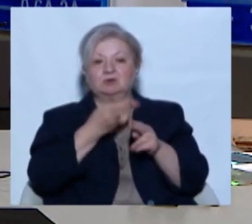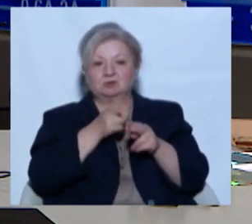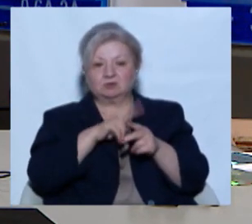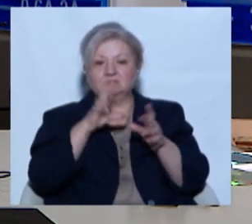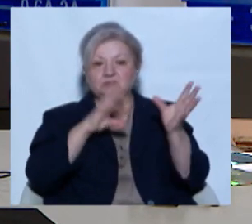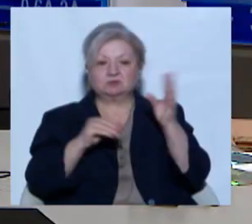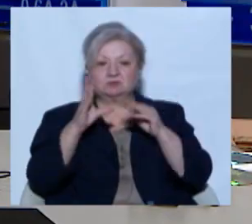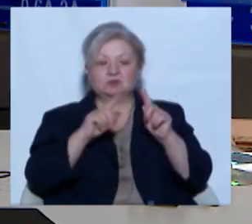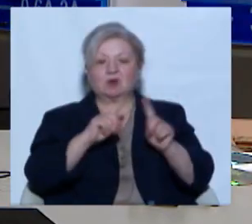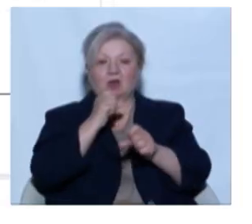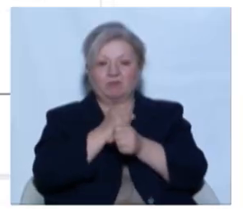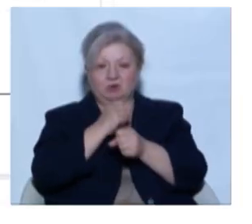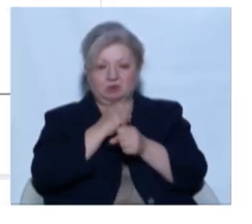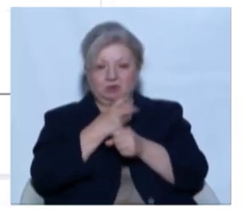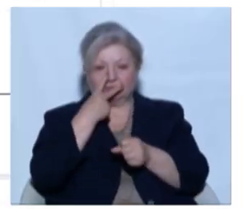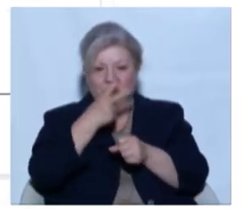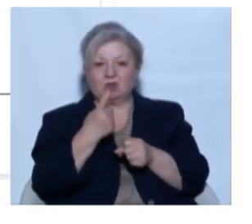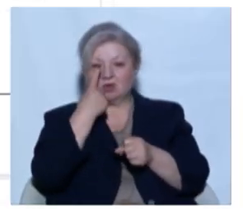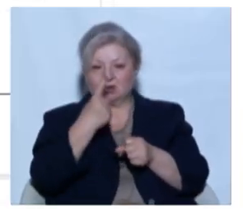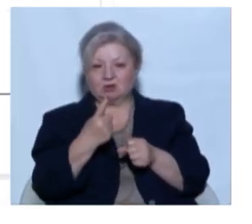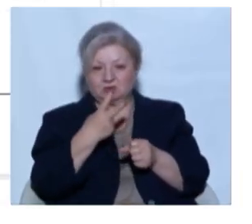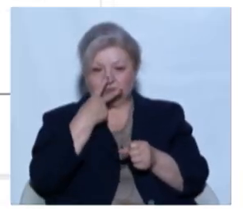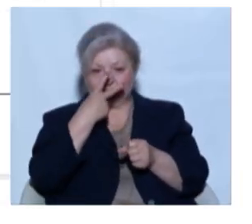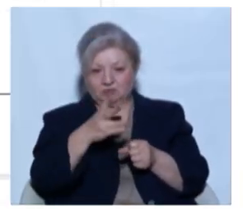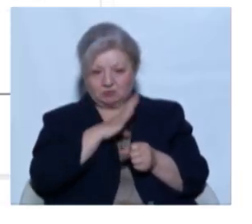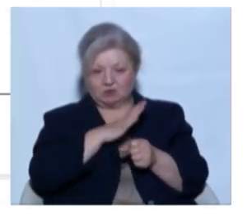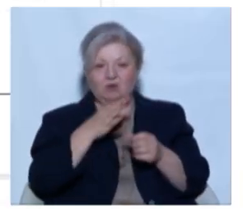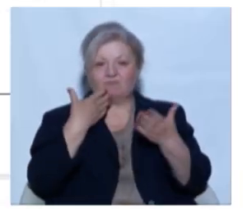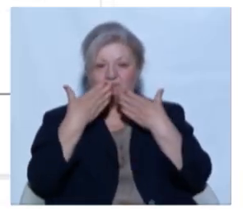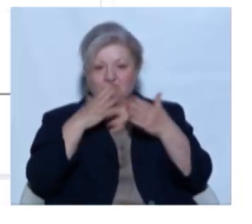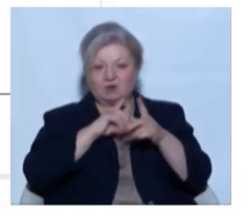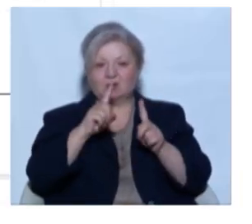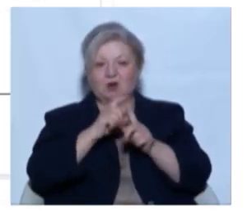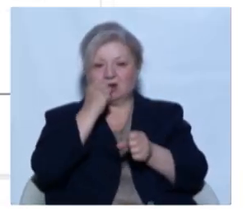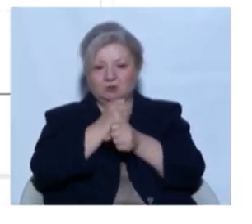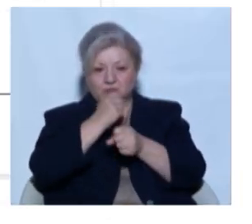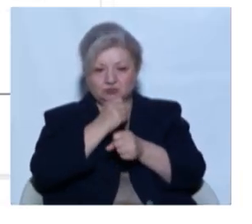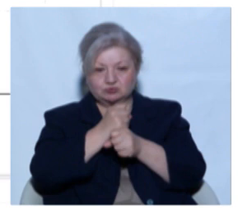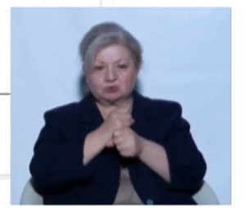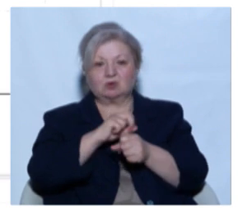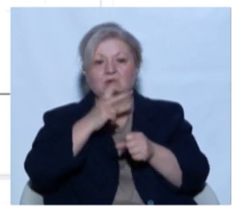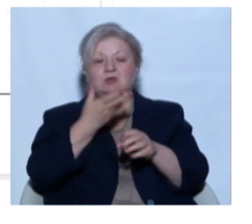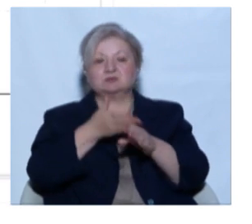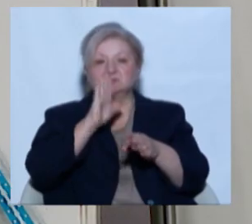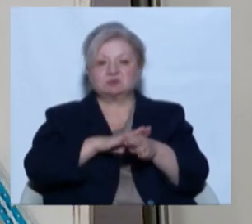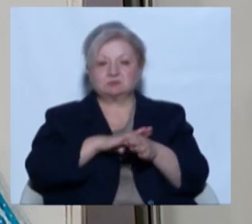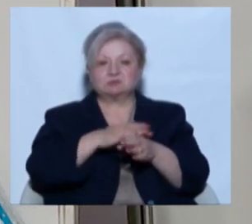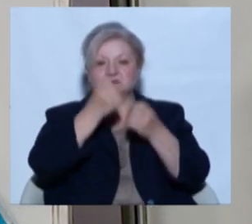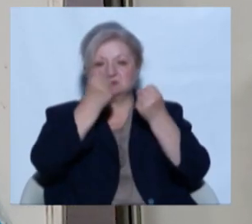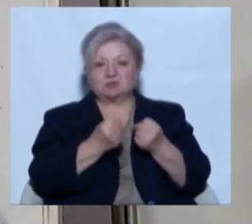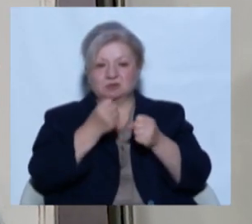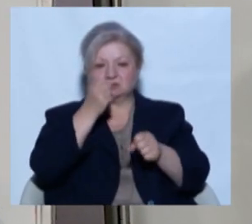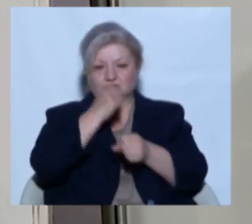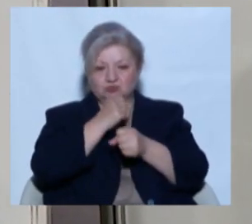ერთხელ შევაჯამოთ, რა მოვახდინეთ. ერთი განსაზღვრეთ, საერთოდ ვისაუბრეთ, რა არის მუშაობა. სიმძიმის